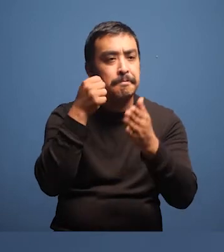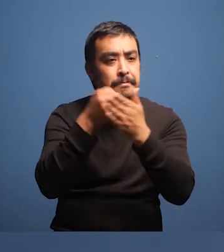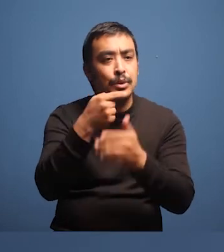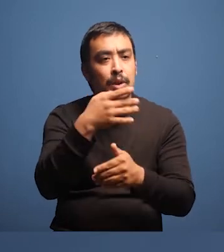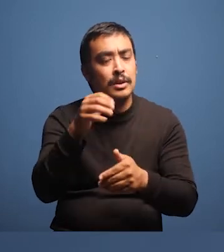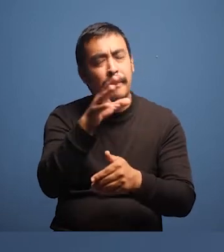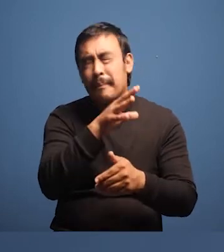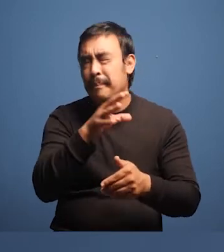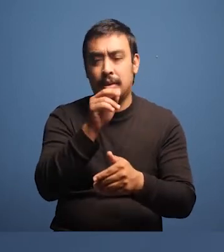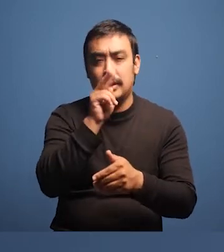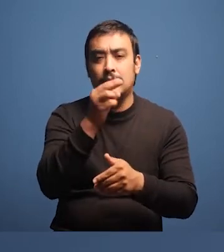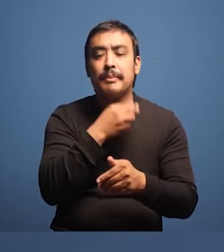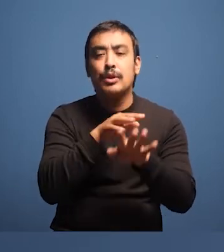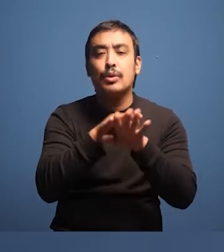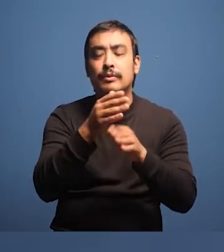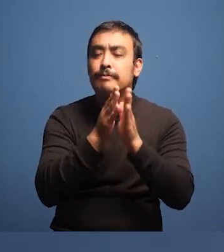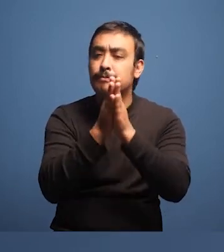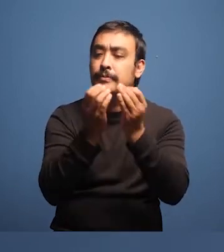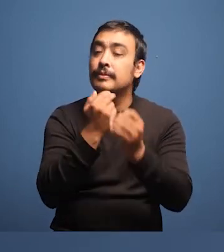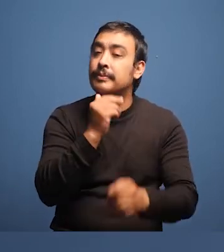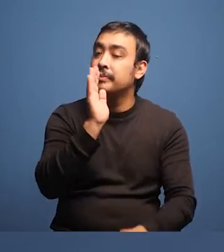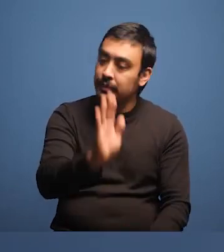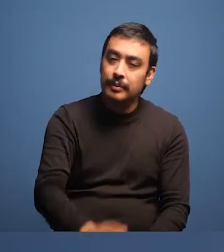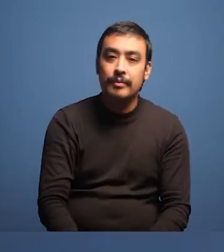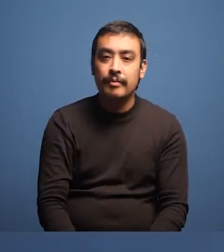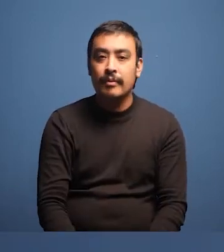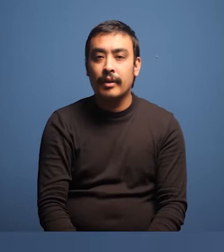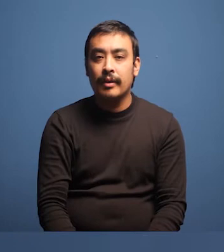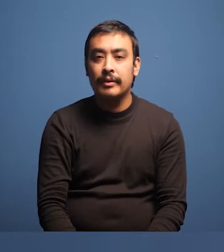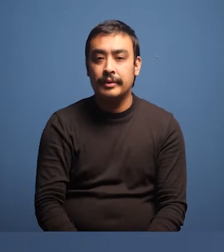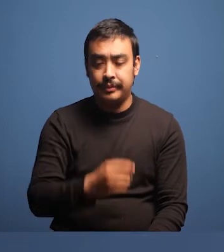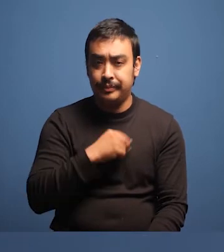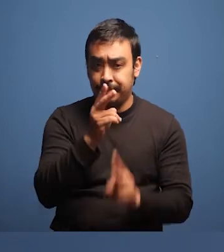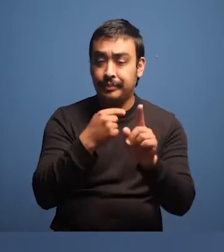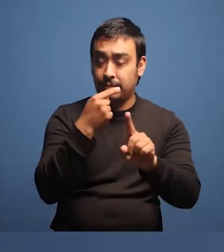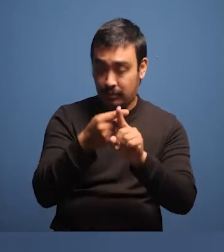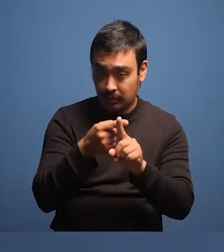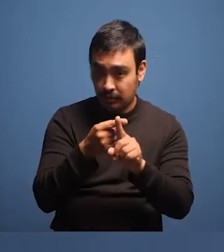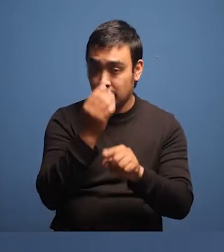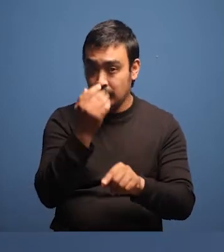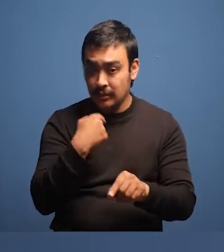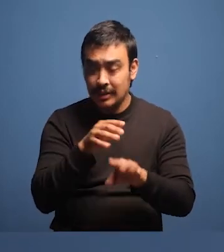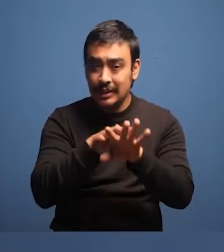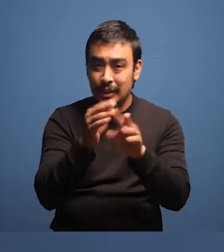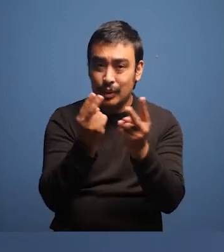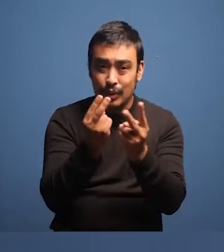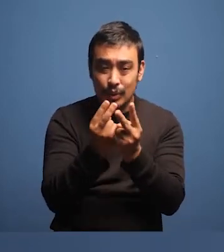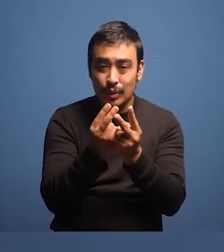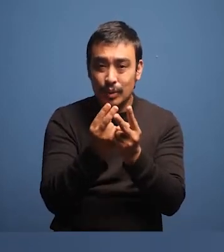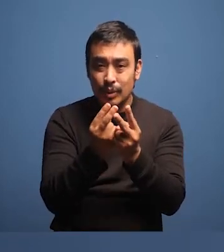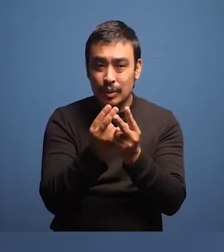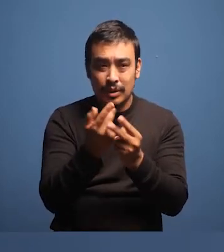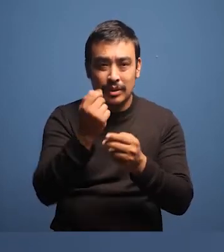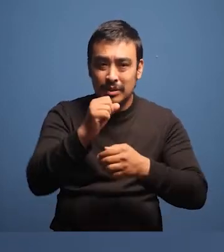मैले सम्पूर्ण दर्शकबिनहरूलाई चाहिँ अनुरोध गर्न चाहेँ सो त्यही मैले यसमा एउटा पनि जोडेँ किन भन्दाखेरि हामीले चाहिँ मोस्टली यस्तो हुँदाखेरि चाहिँ